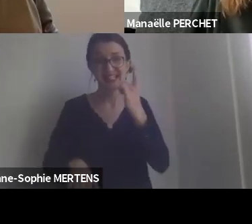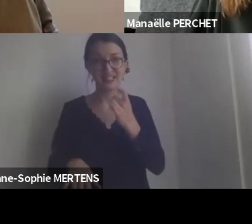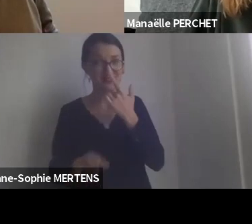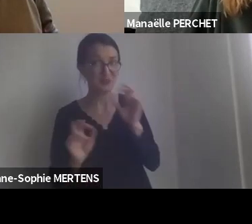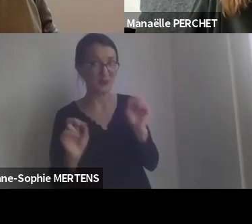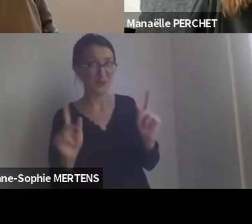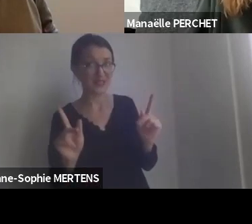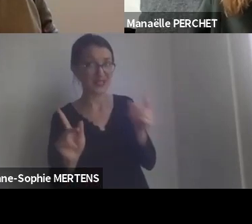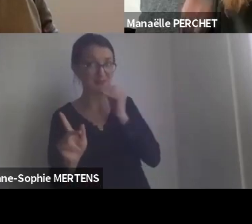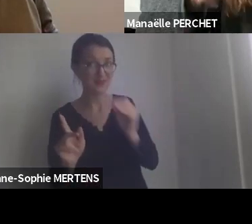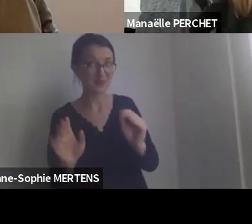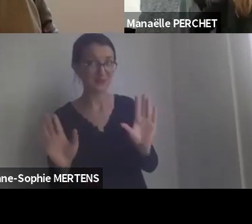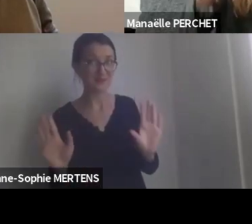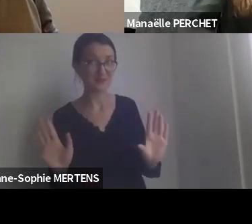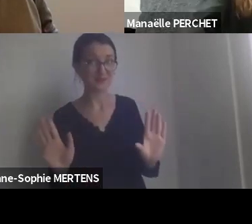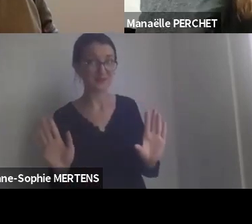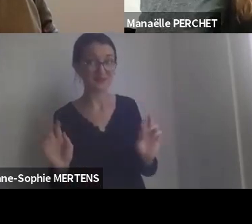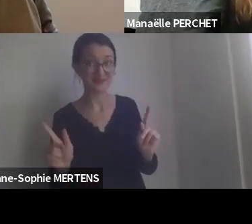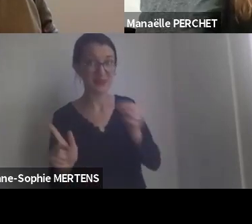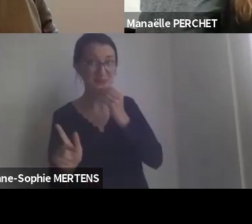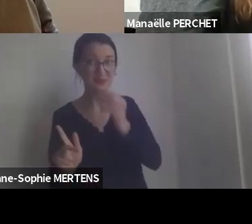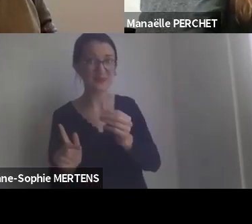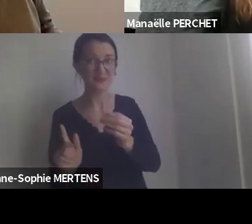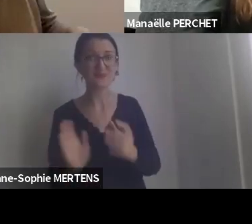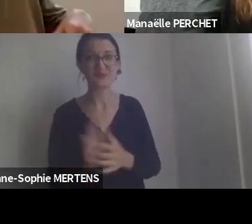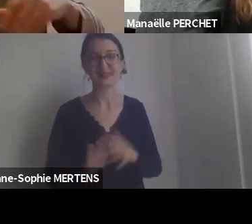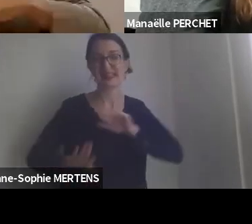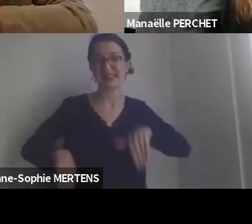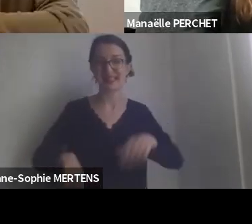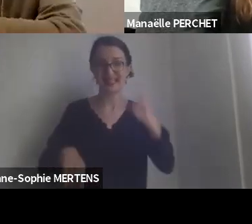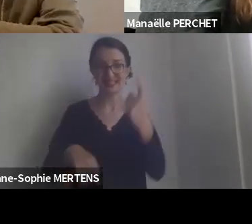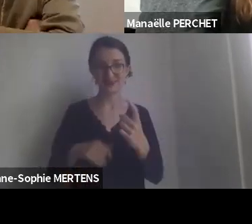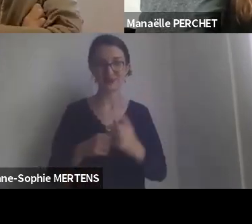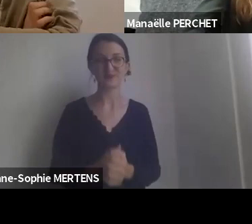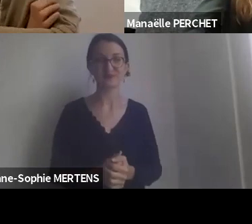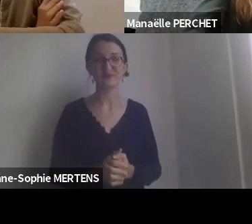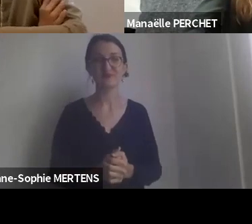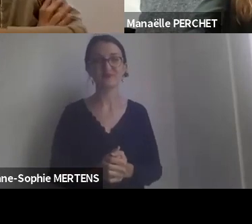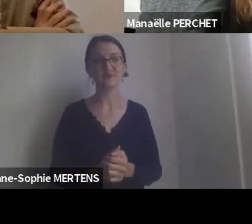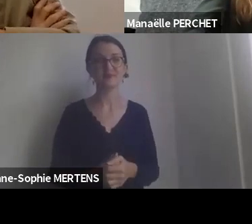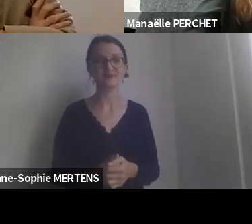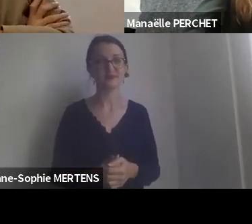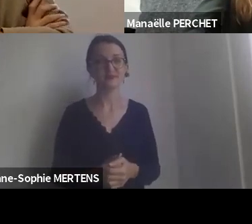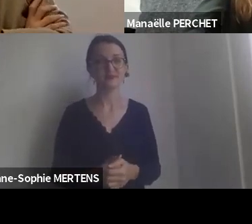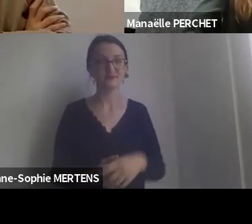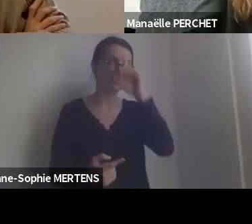intervenants. Vous êtes contraint? Ouais, c'est OK pour vous? OK. Une dernière question qui portait autour de